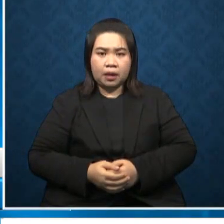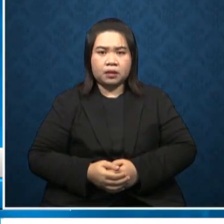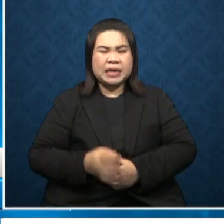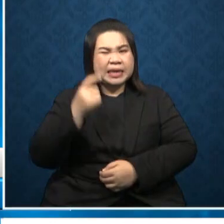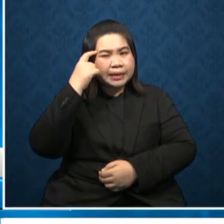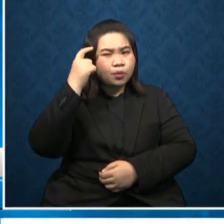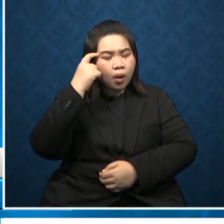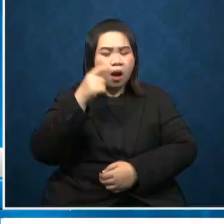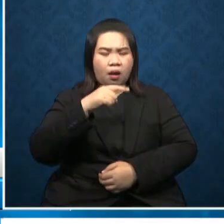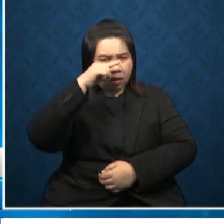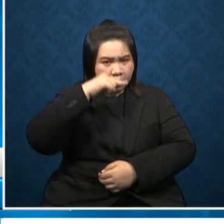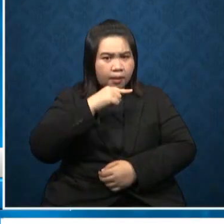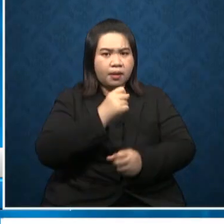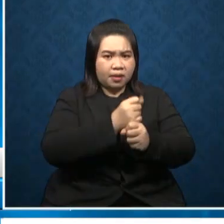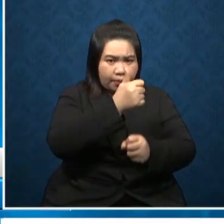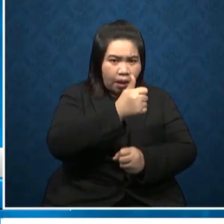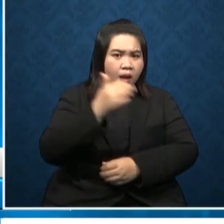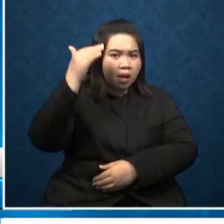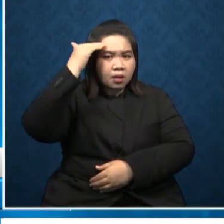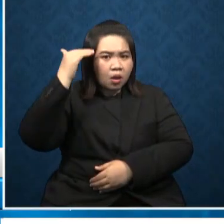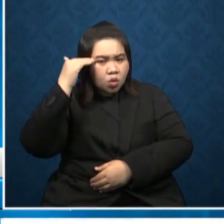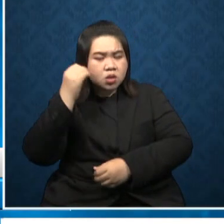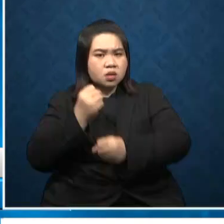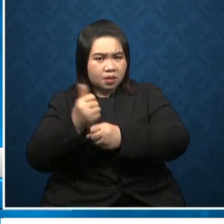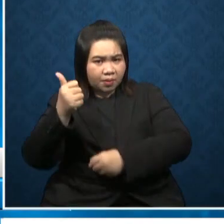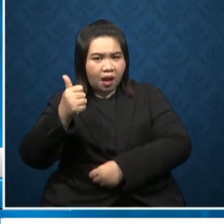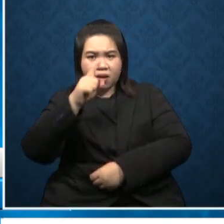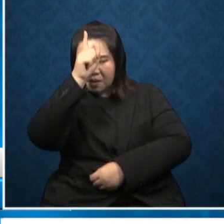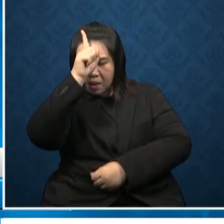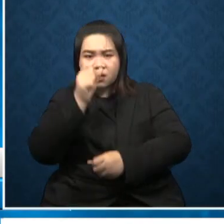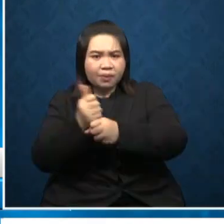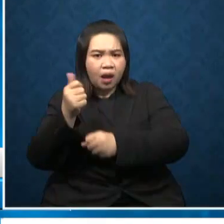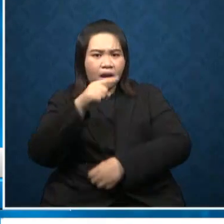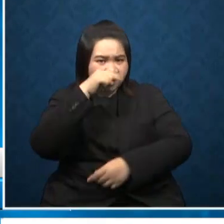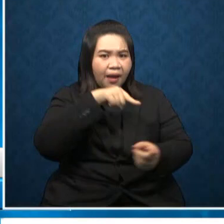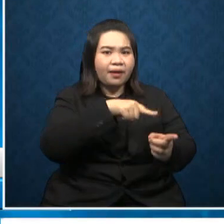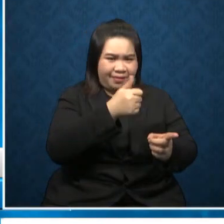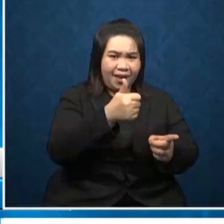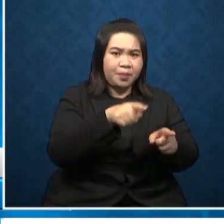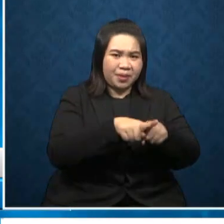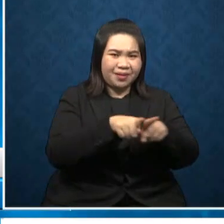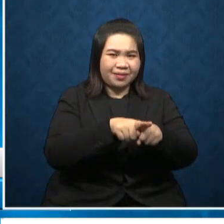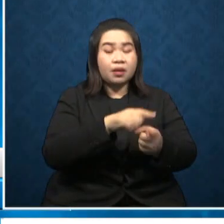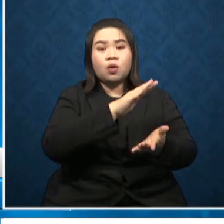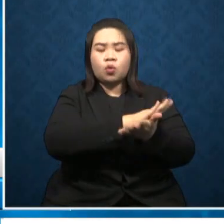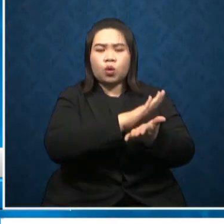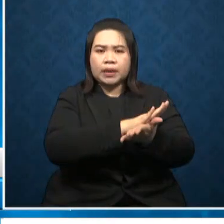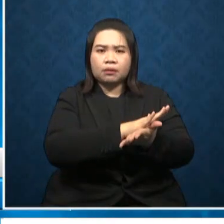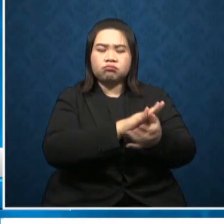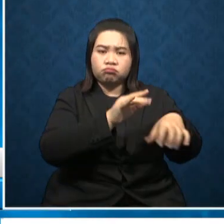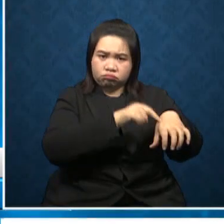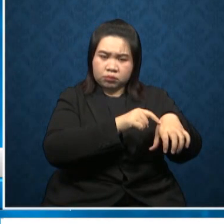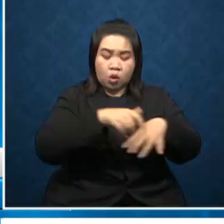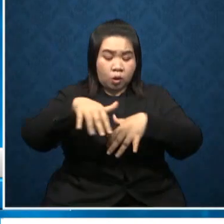ทำได้เกาหลีทำได้เยอรมันทำได้คนไทยก็ทำได้โรงเรียนร่วมพัฒนาเนี่ยเป็นรูปแบบ